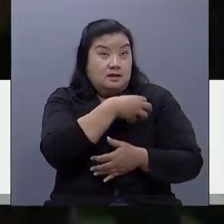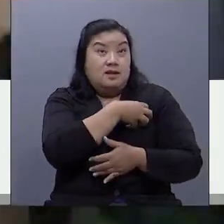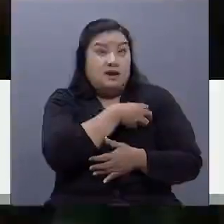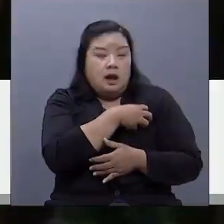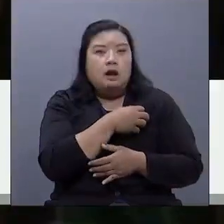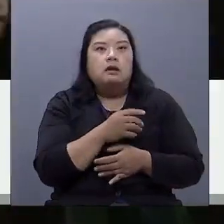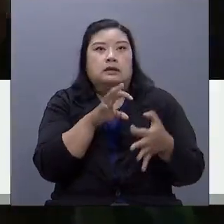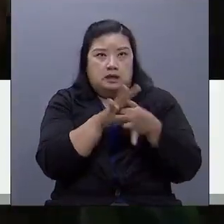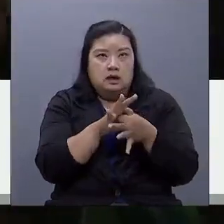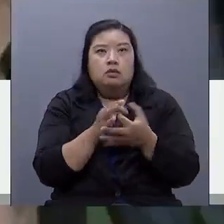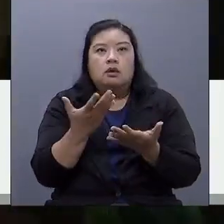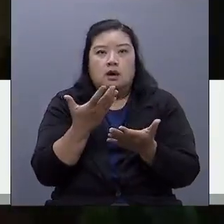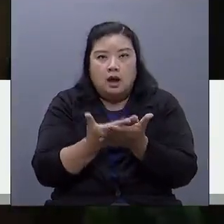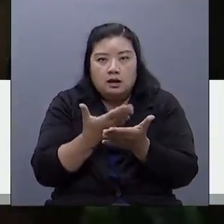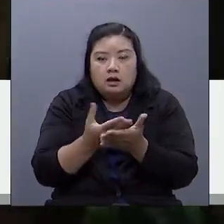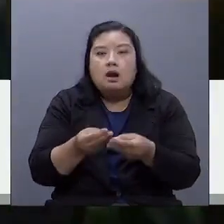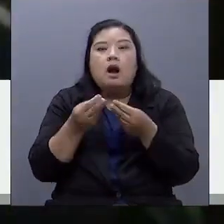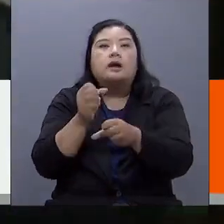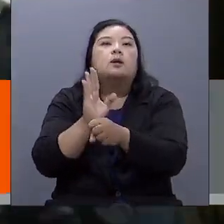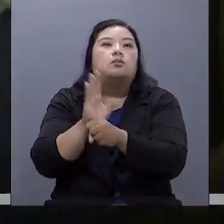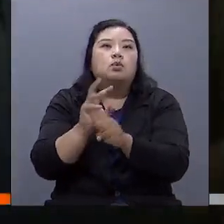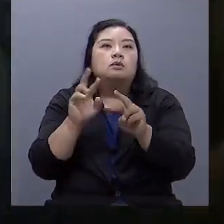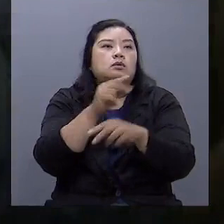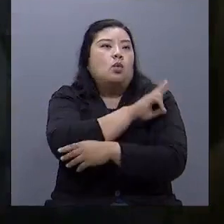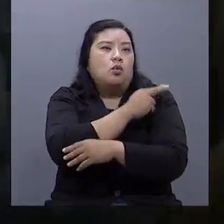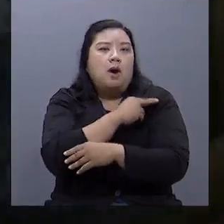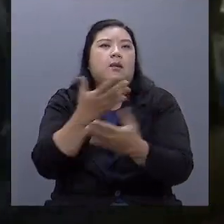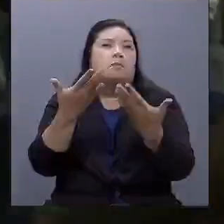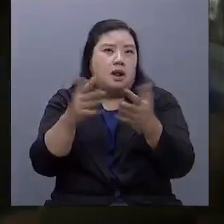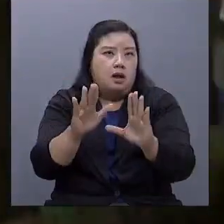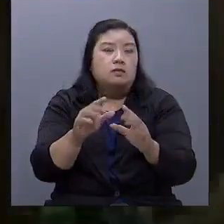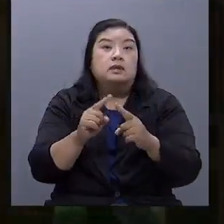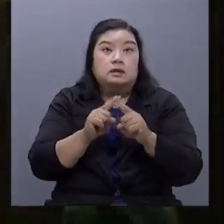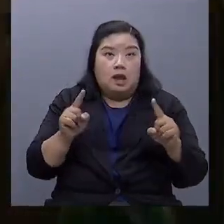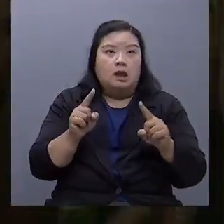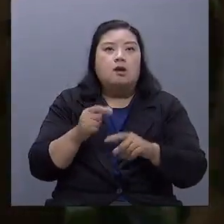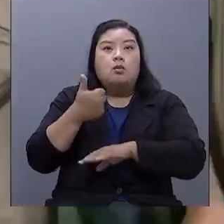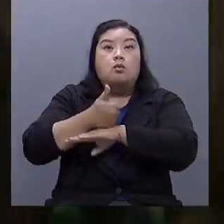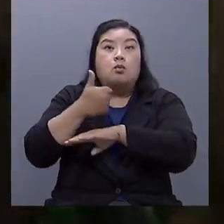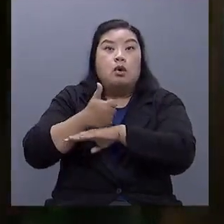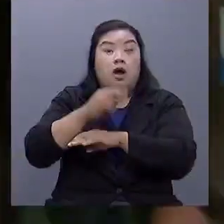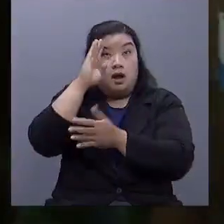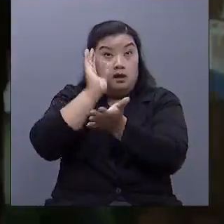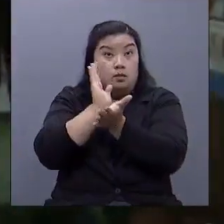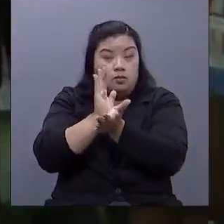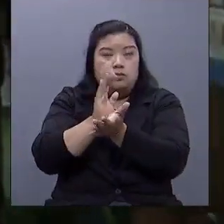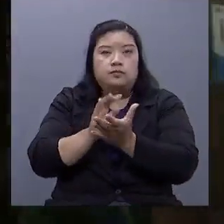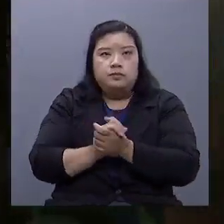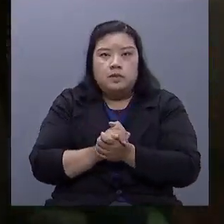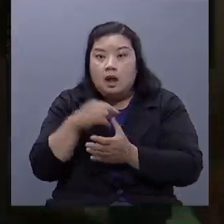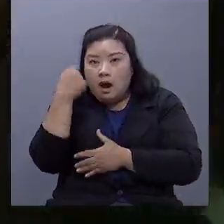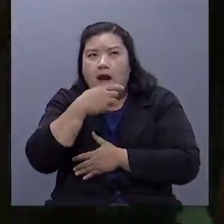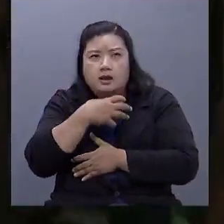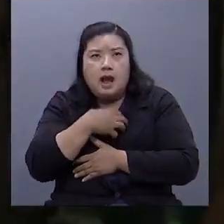ก็คือคุณชูวิทย์ก็เอาไปบริจาคให้กับโรงพยาบาลค่ะผู้บังคับการกองปราบปรามระบุได้ว่าคนที่ต้องการจะสอบ